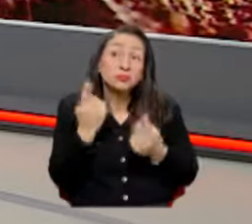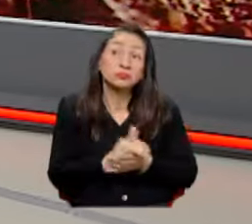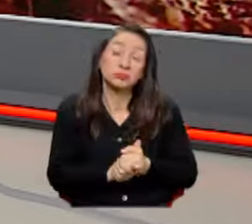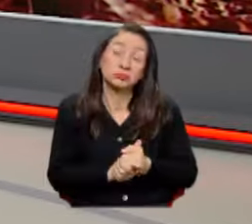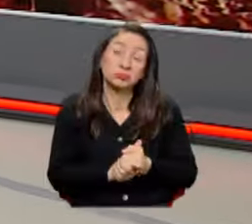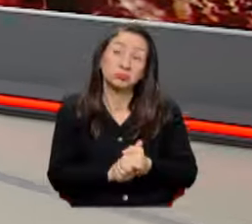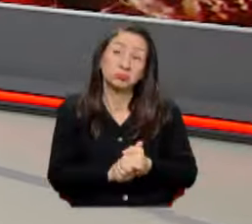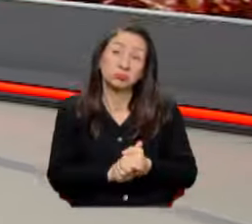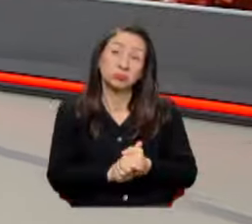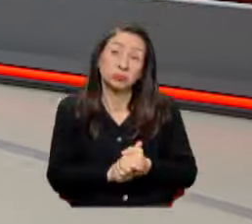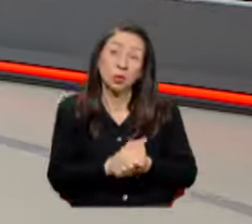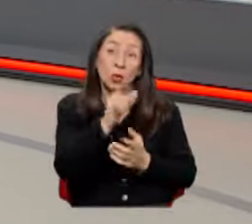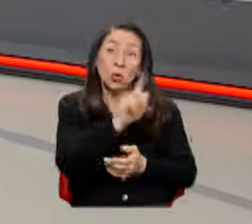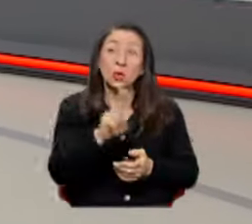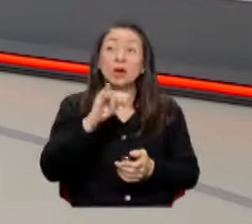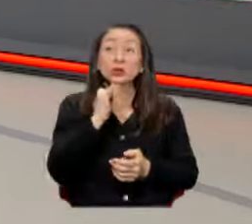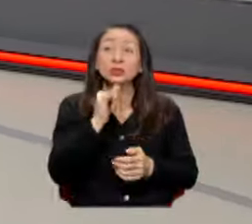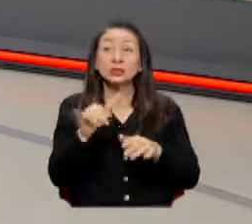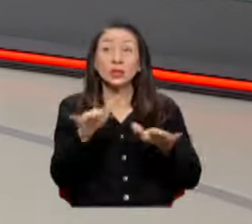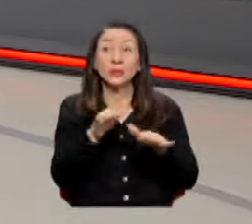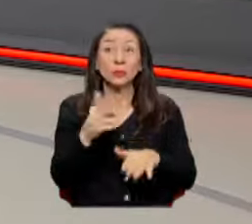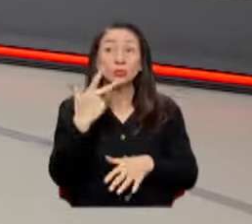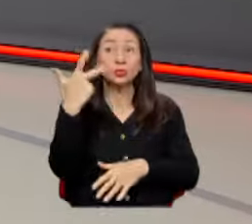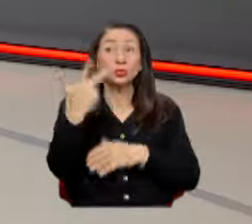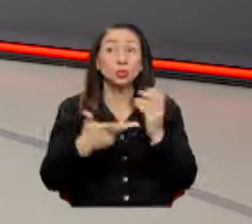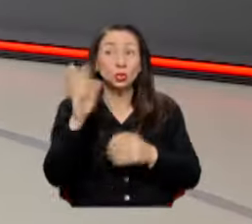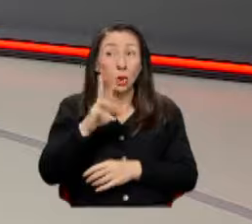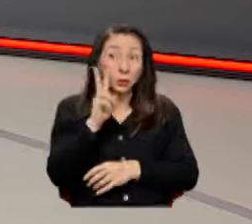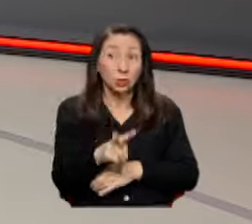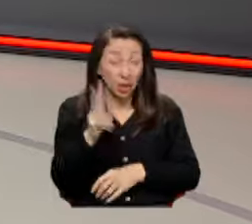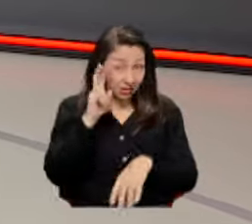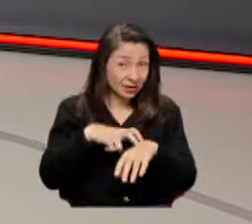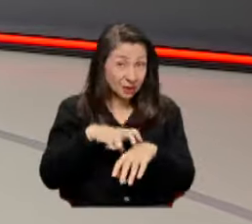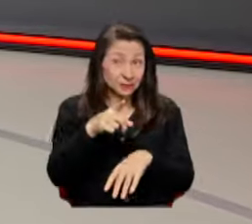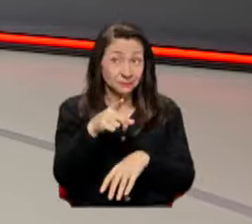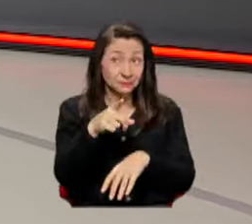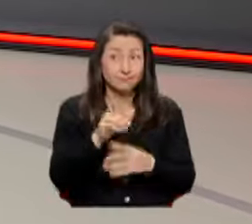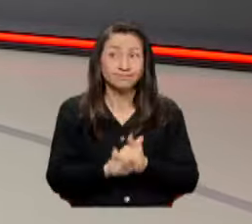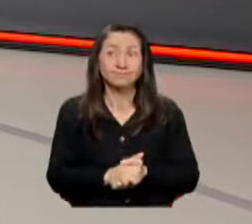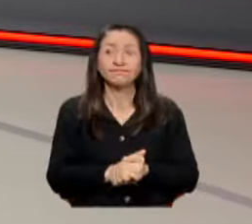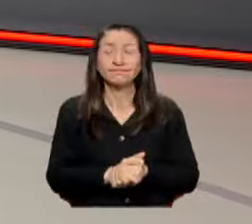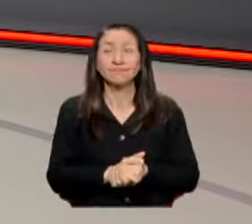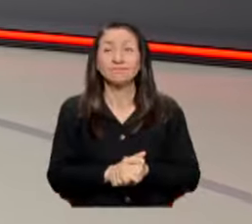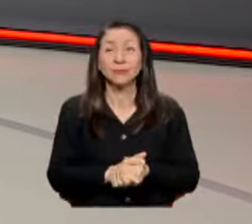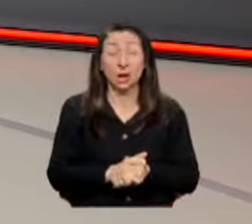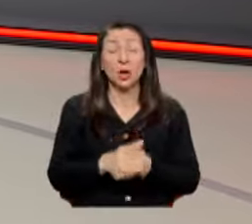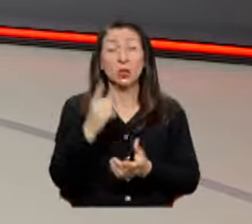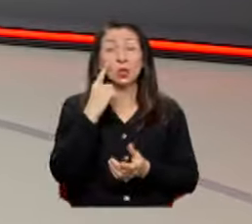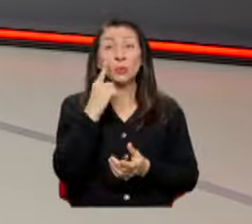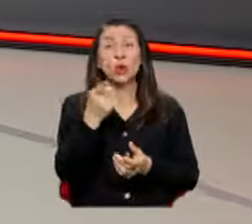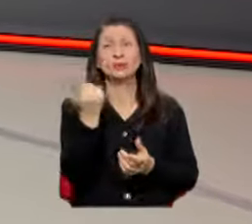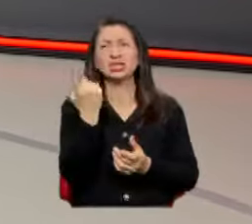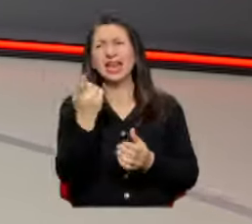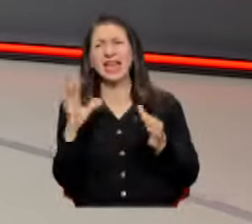düşünüyorum 17 Ağustos depreminin etkileri 3 yıl sonra görülmüştü hatırlayın ama hükümetin böyle